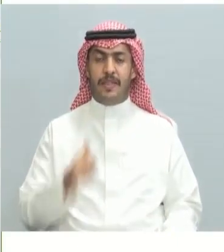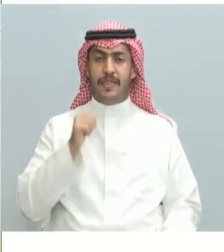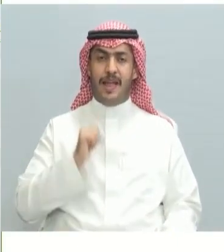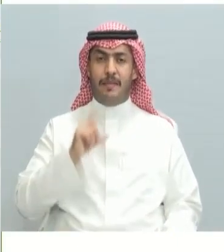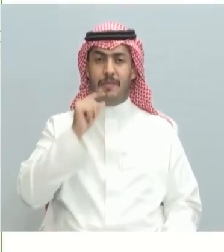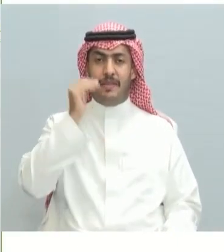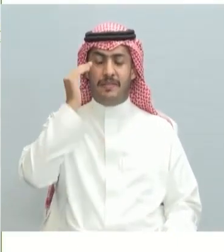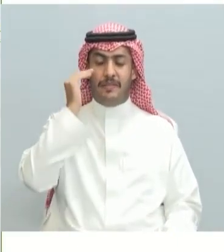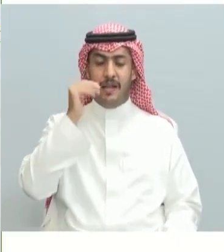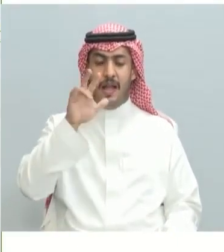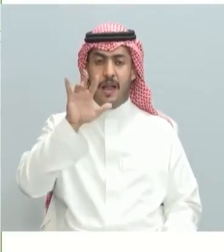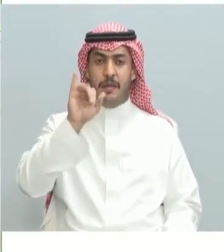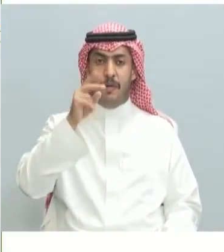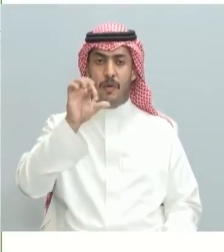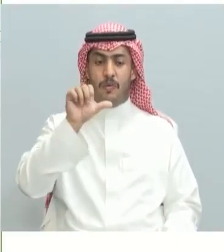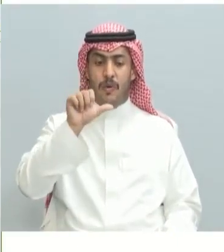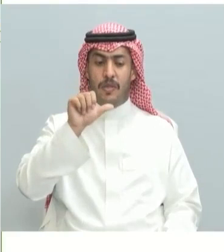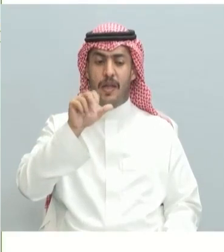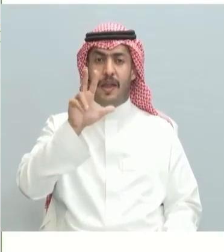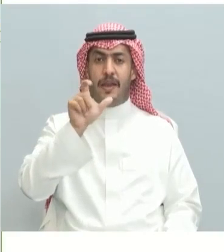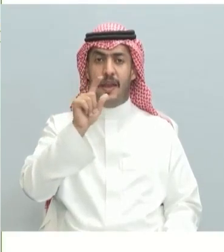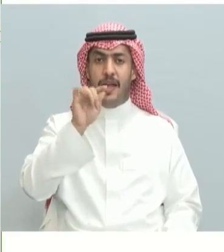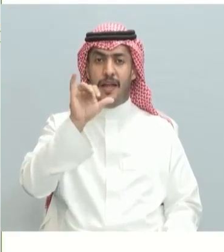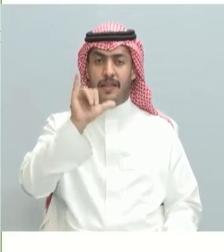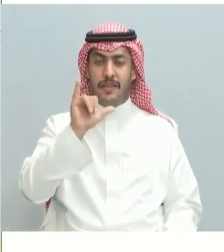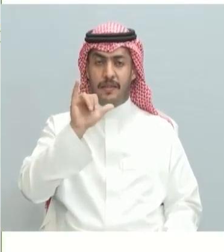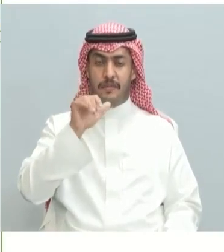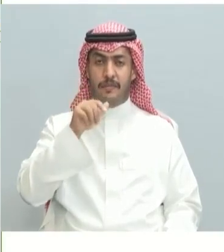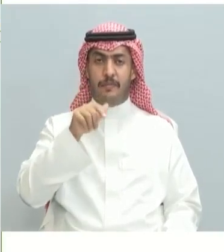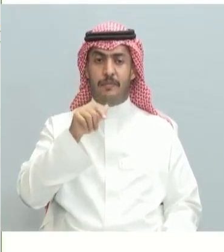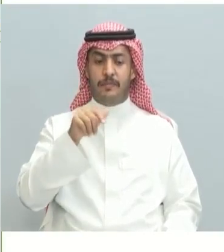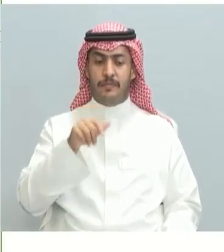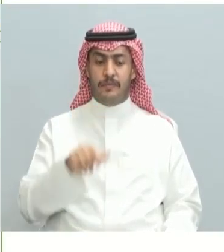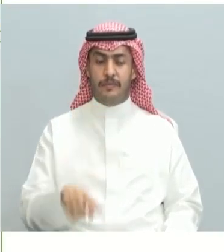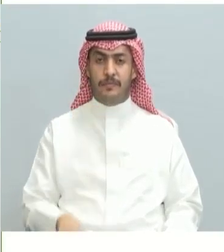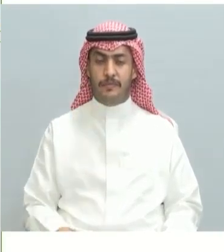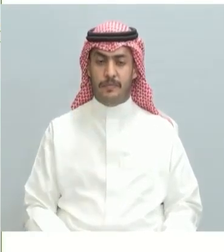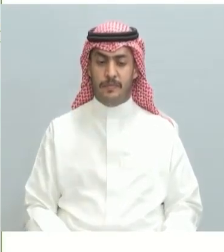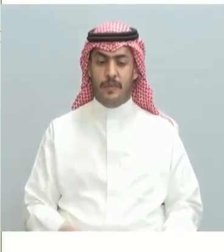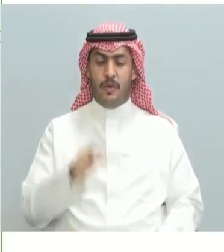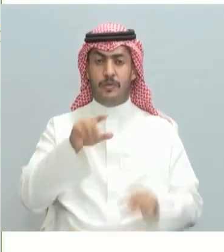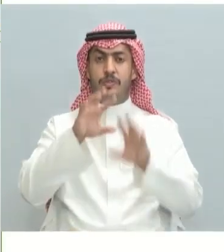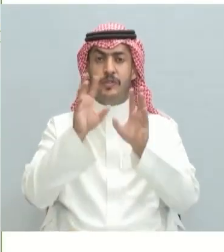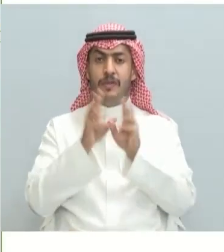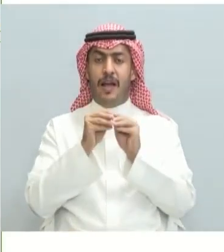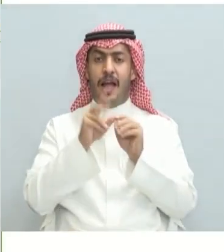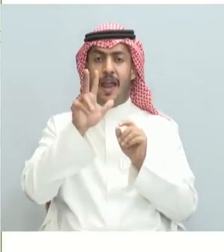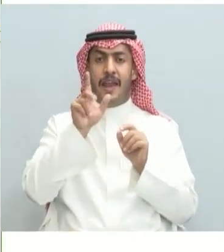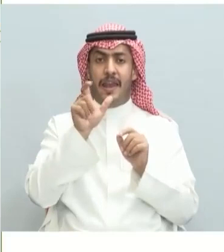والطالبات المعروض النقدي ماذا نقصد المعروض النقدي هو اجمالي